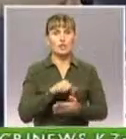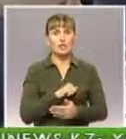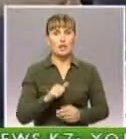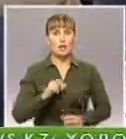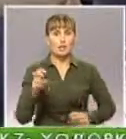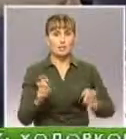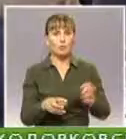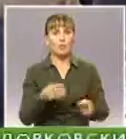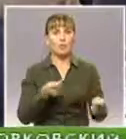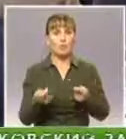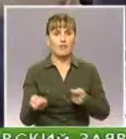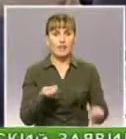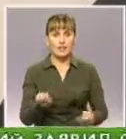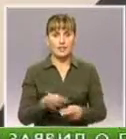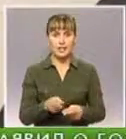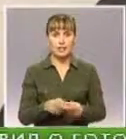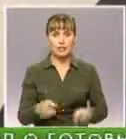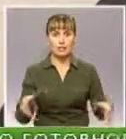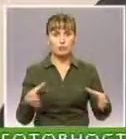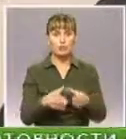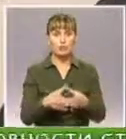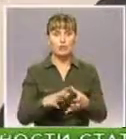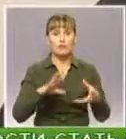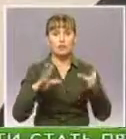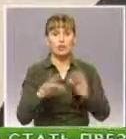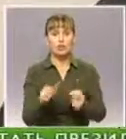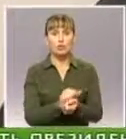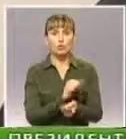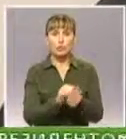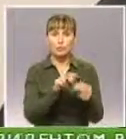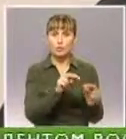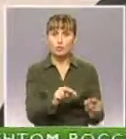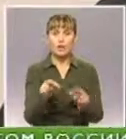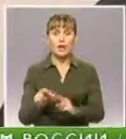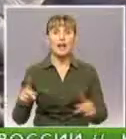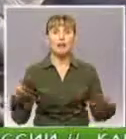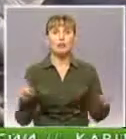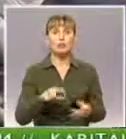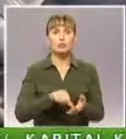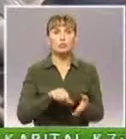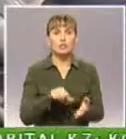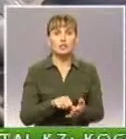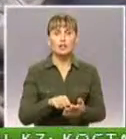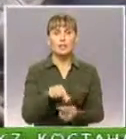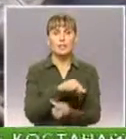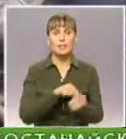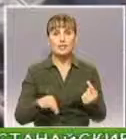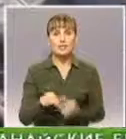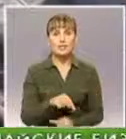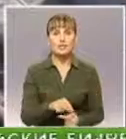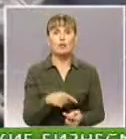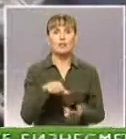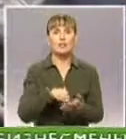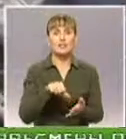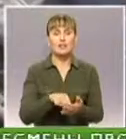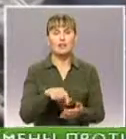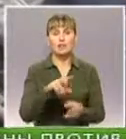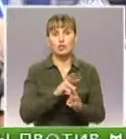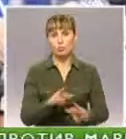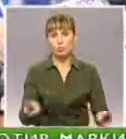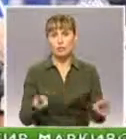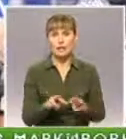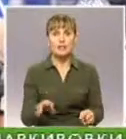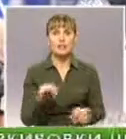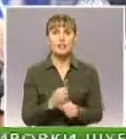и управляющие холдингов. В результате документ, предусматривающий ограничение участия государства в бизнес-секторе, представили депутатам